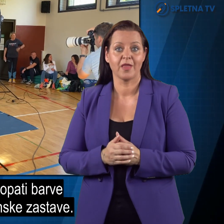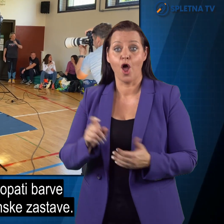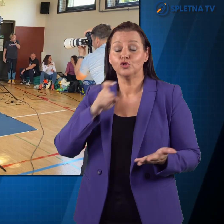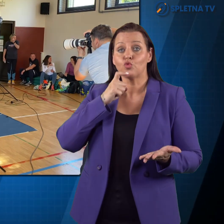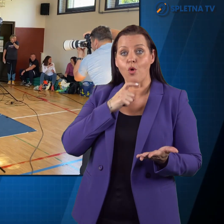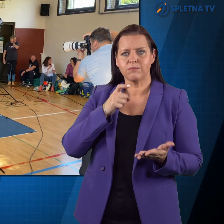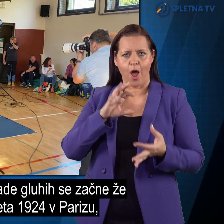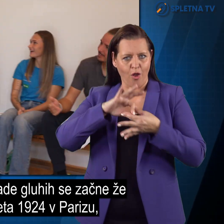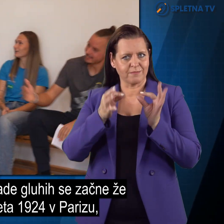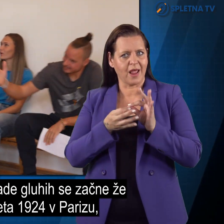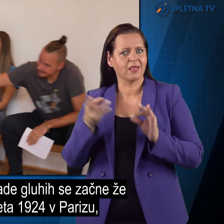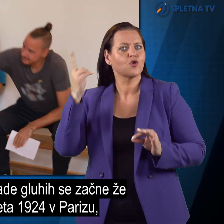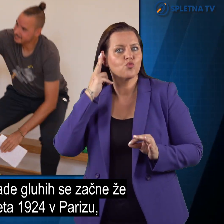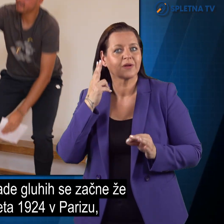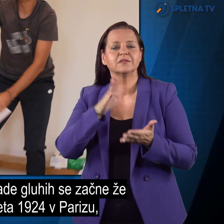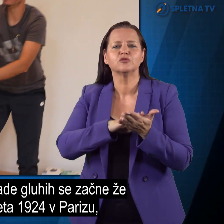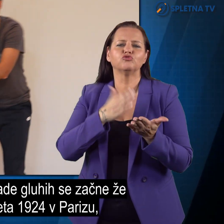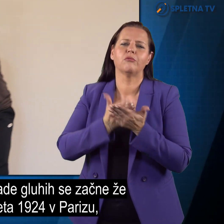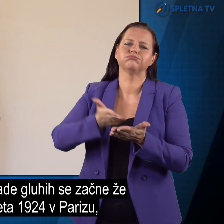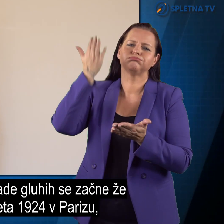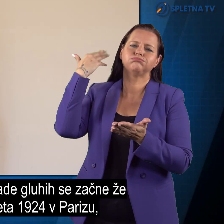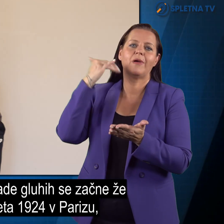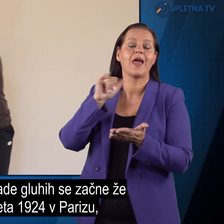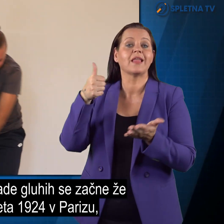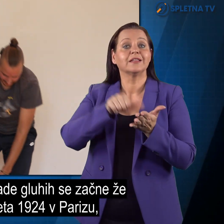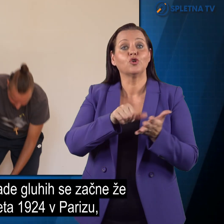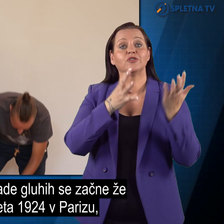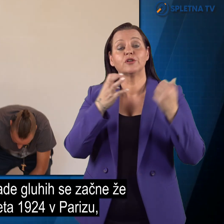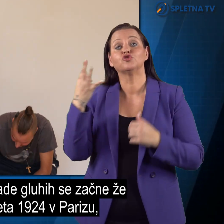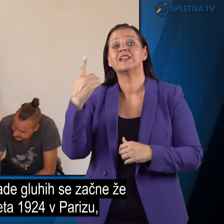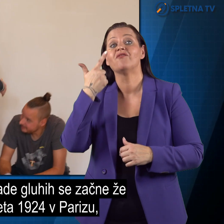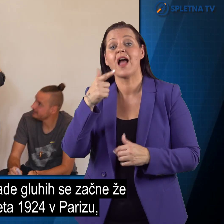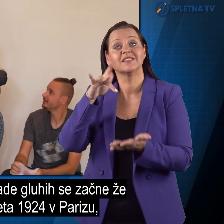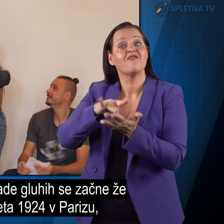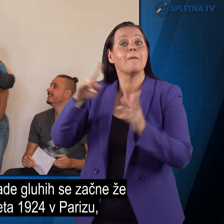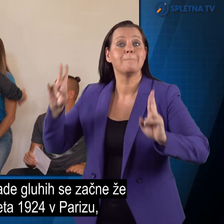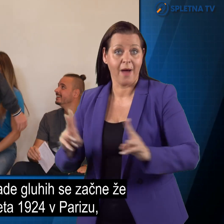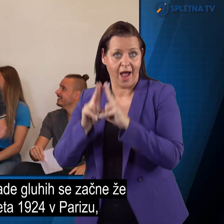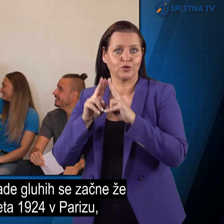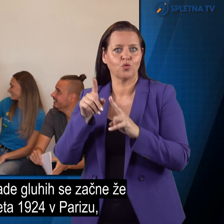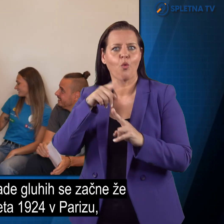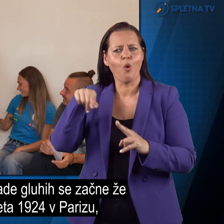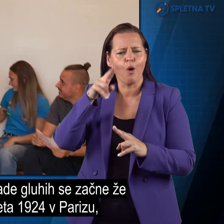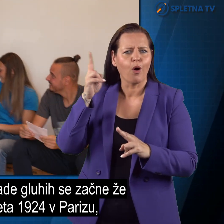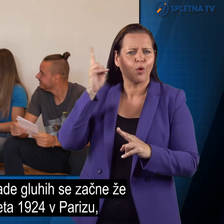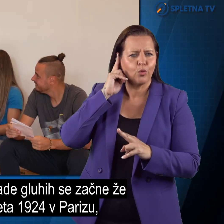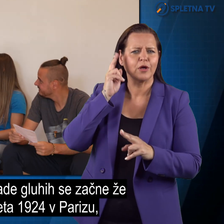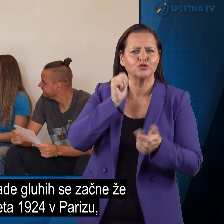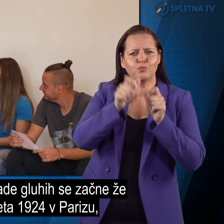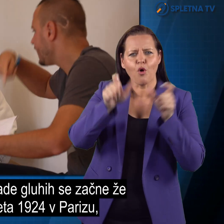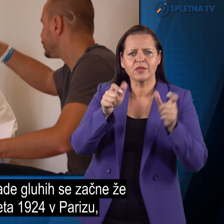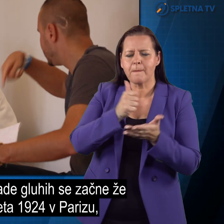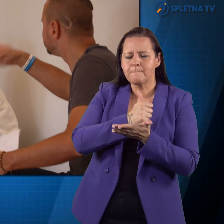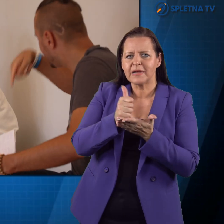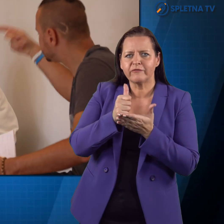barve slovenske zastave. Zgodba olimpijade gluhih se začne že davnega leta